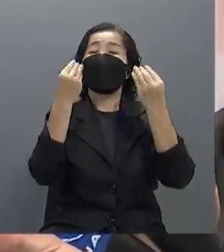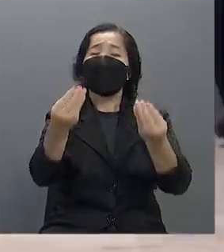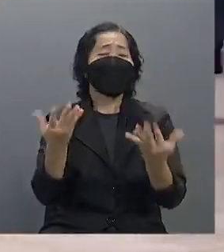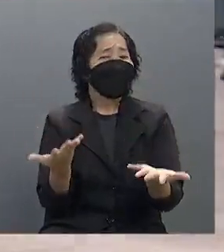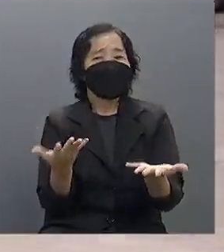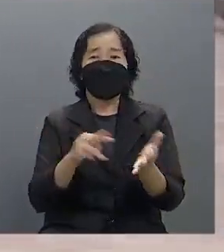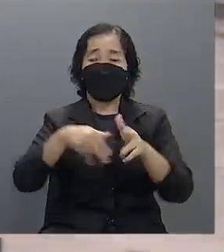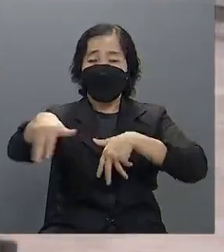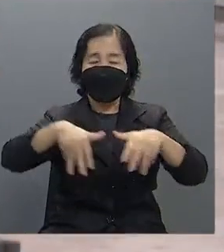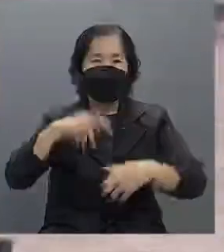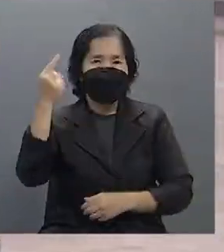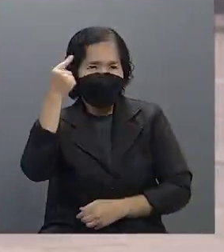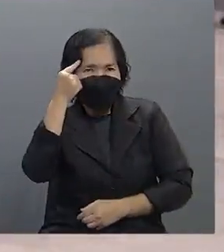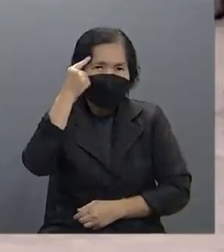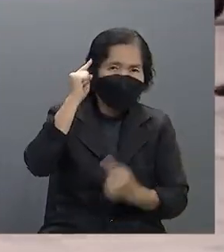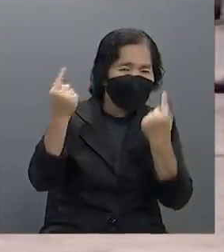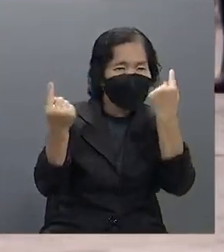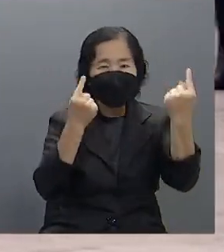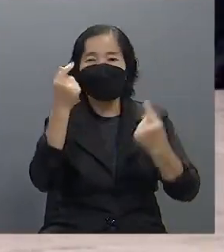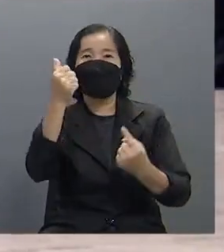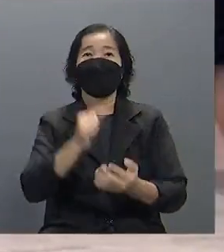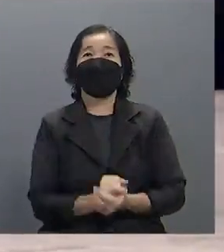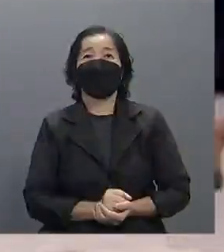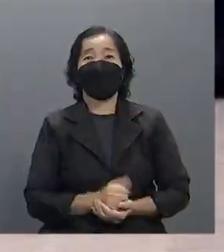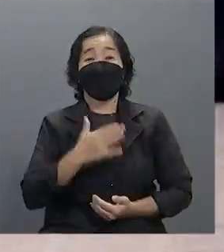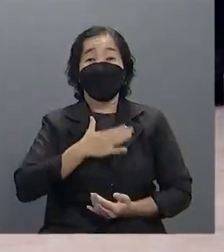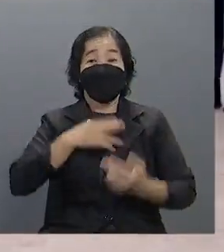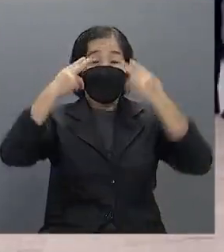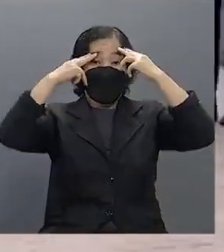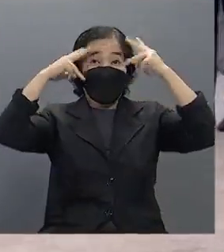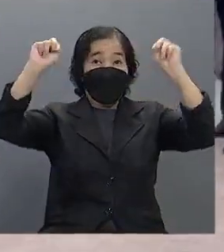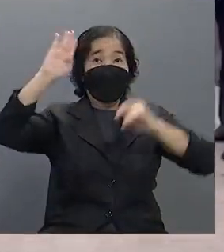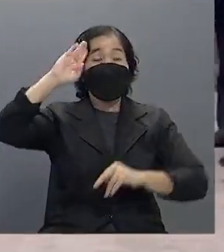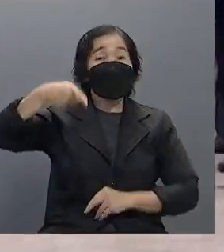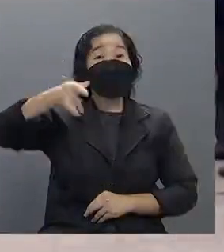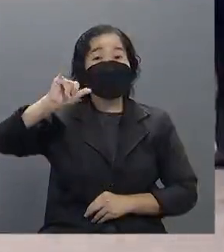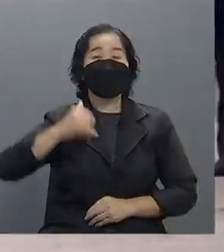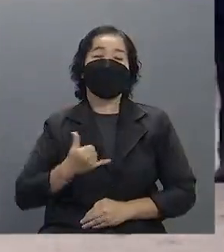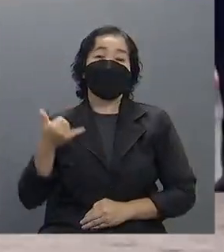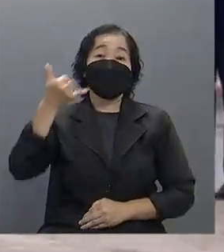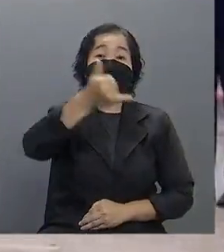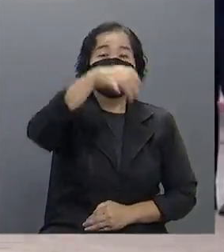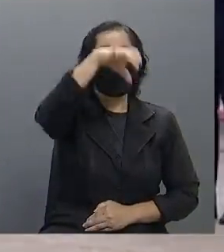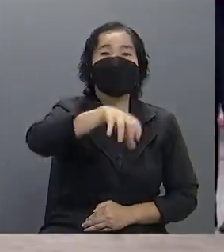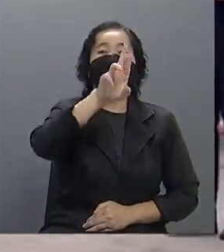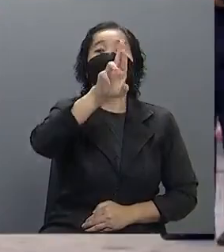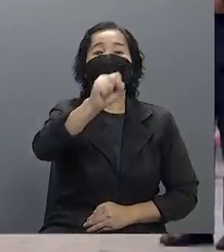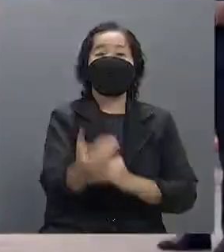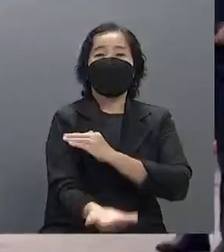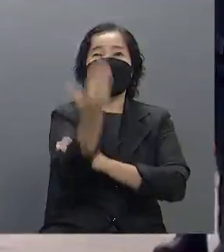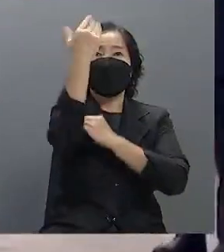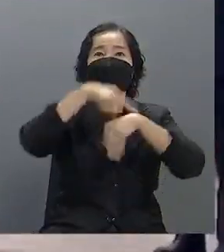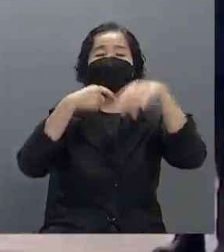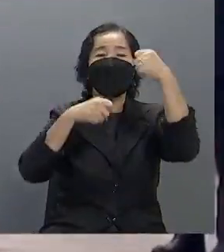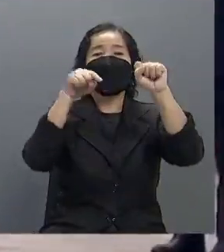ราย ด้านพลเอกประยุทธ์จันทร์โอชานายกรัฐมนตรีนั้นเดินทางมาถึงอาคารรัฐสภาวันนี้เมื่อประมาณ 10:30 นนะคะ